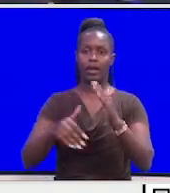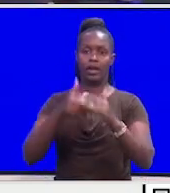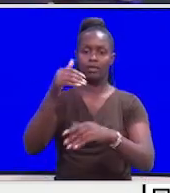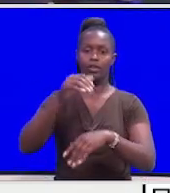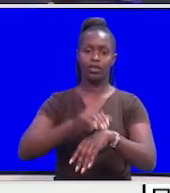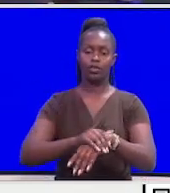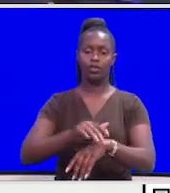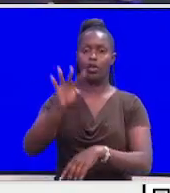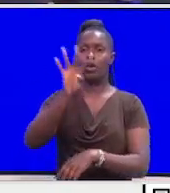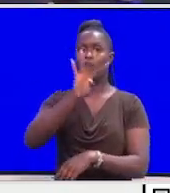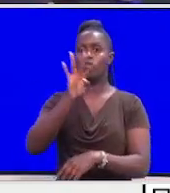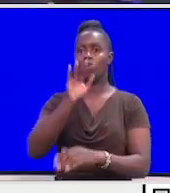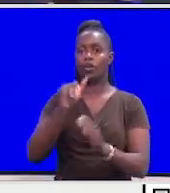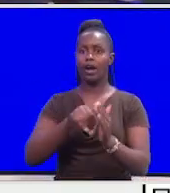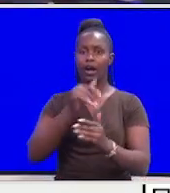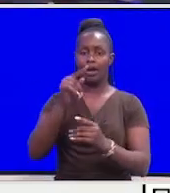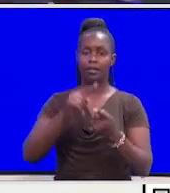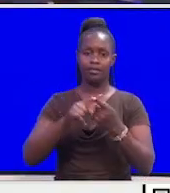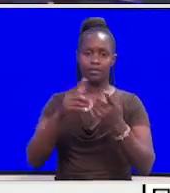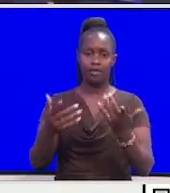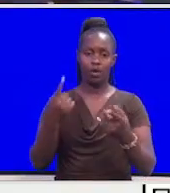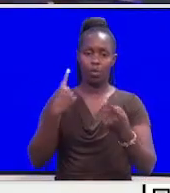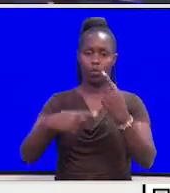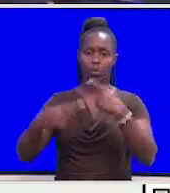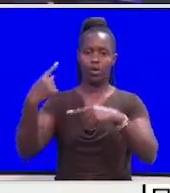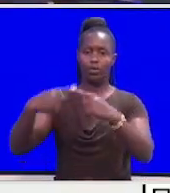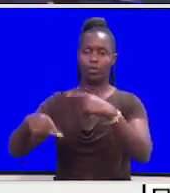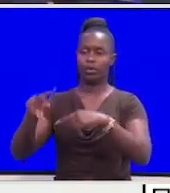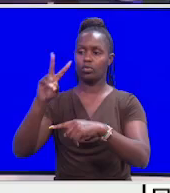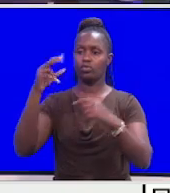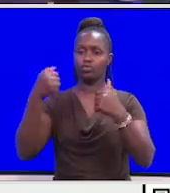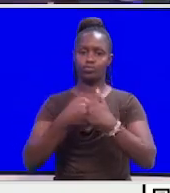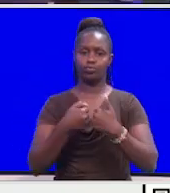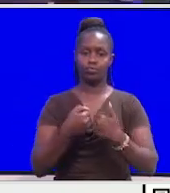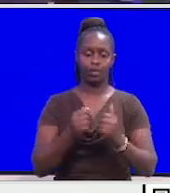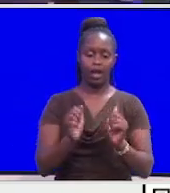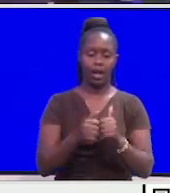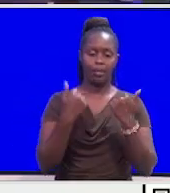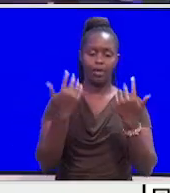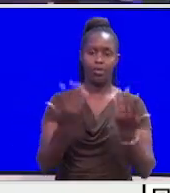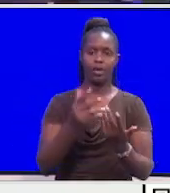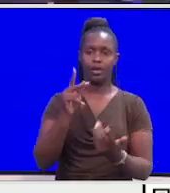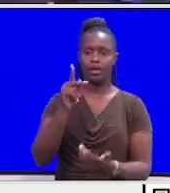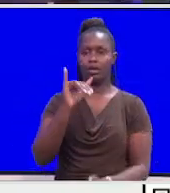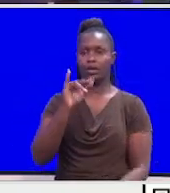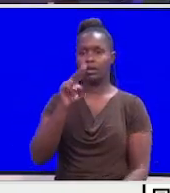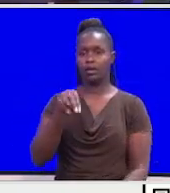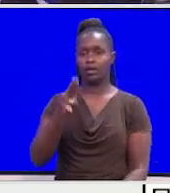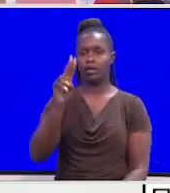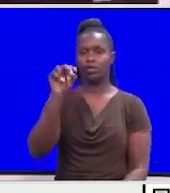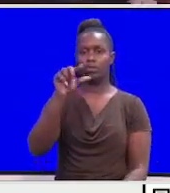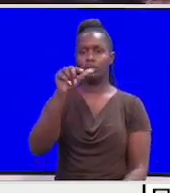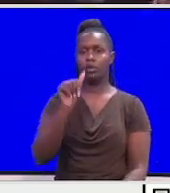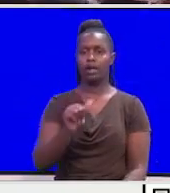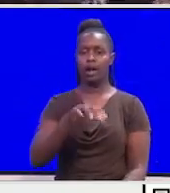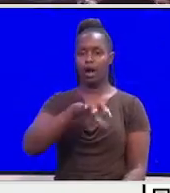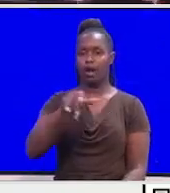4 baada ya kucheza mechi mbili, mechi zilizochezwa katika uga wa Kinunga, kaunti ya Nyeri.